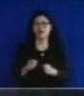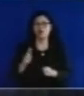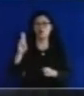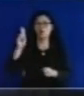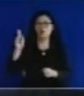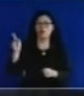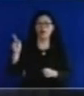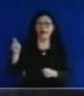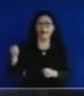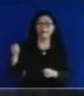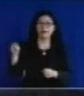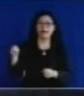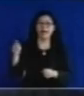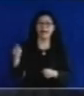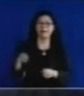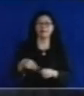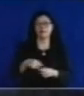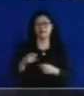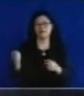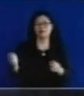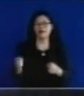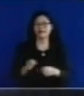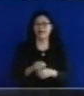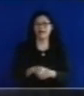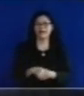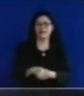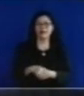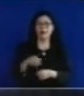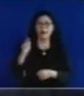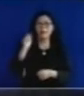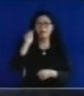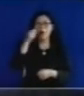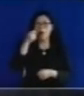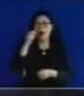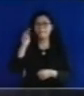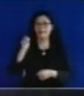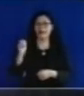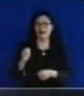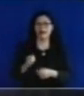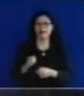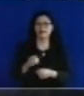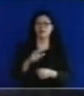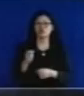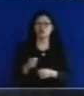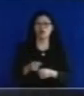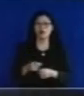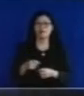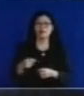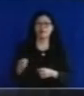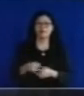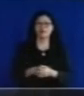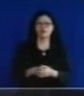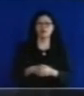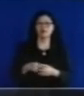ada jalan tol, kita akan buka rest area dalam rangka untuk telur asin dan bawang merah, dalam rangka bawang goreng, dan juga bandeng presto